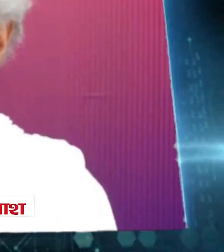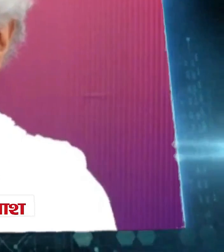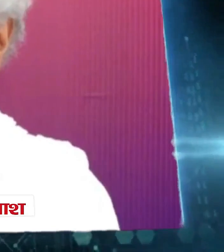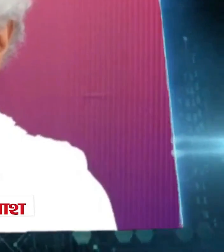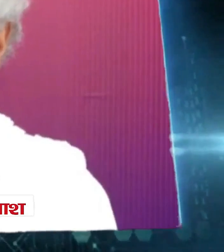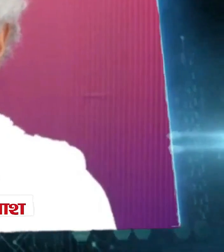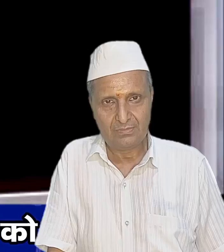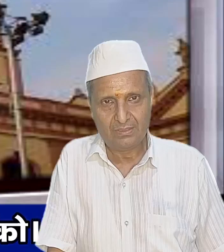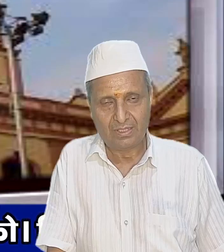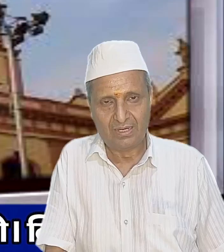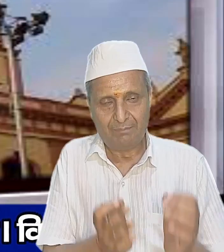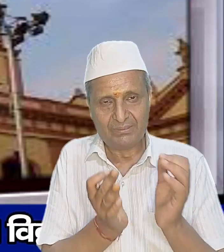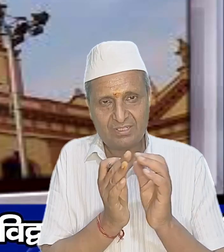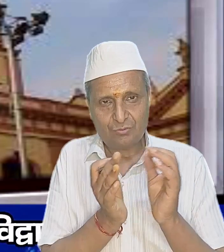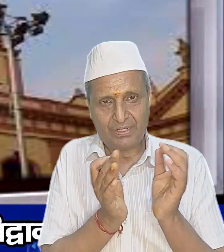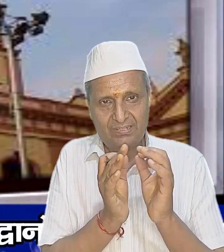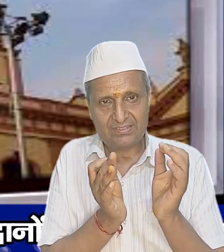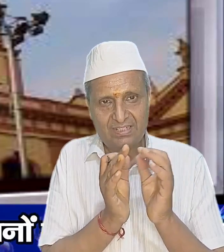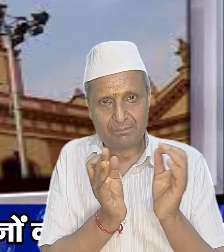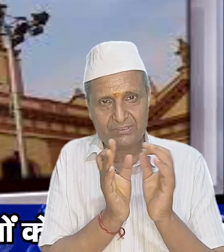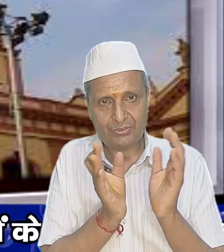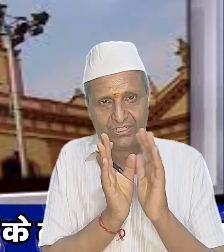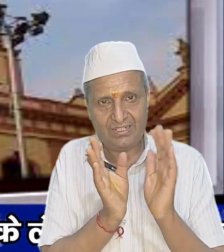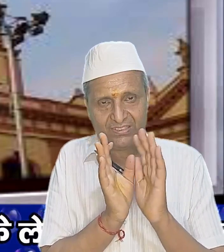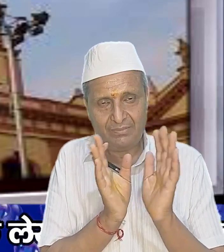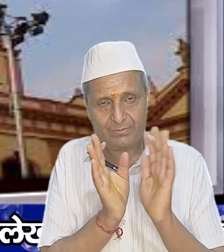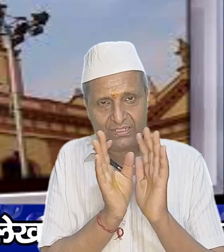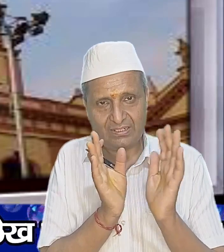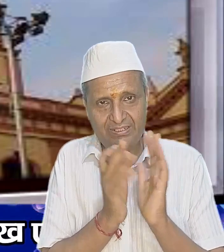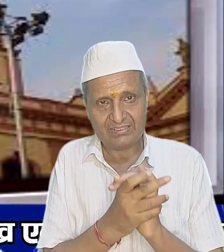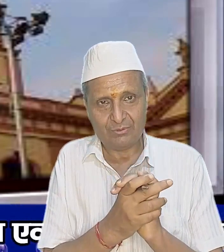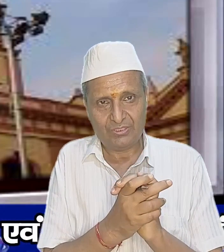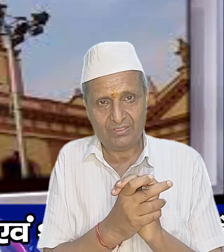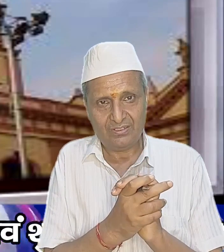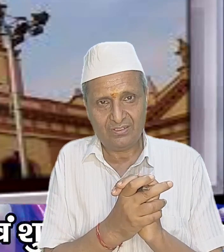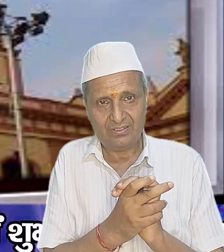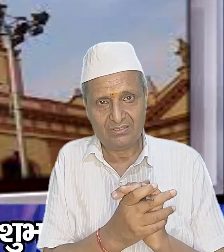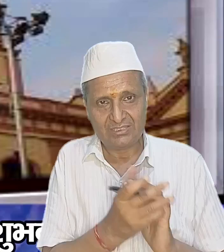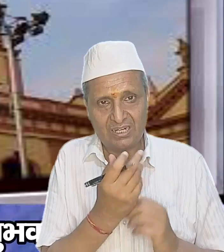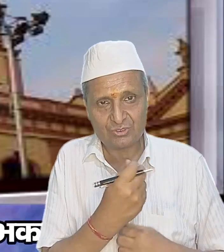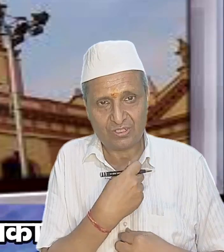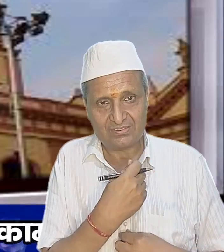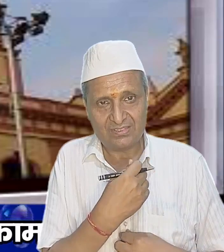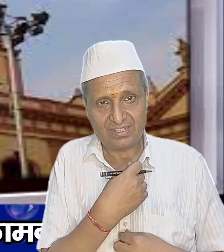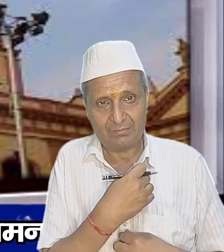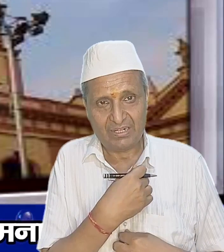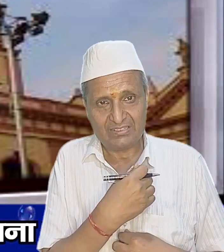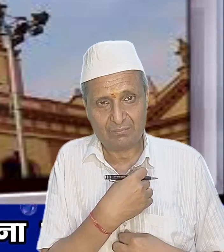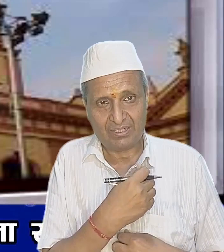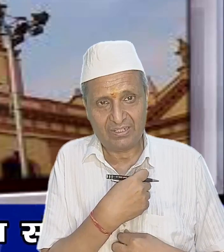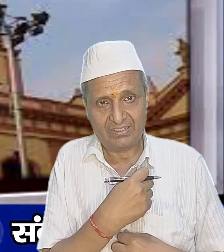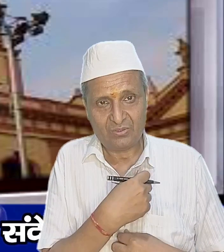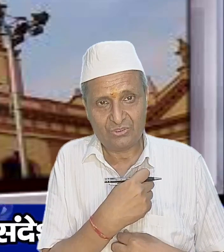हैं। हमारे में से कई भाई जाते हैं वहां जाके सर पटकते हैं अपना, एक बार उसका पूरा जुलूस निकलता है बाहर निकल के और हजारों लोग उसके